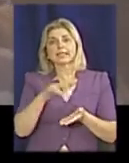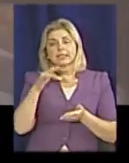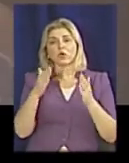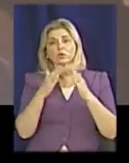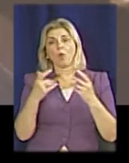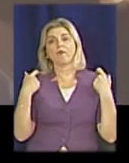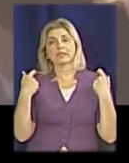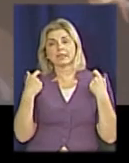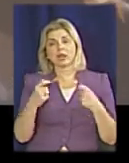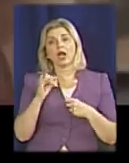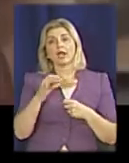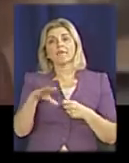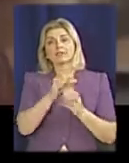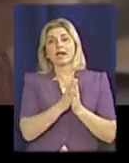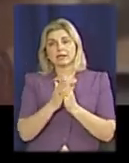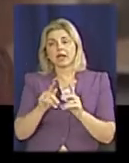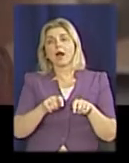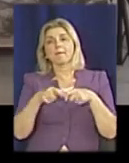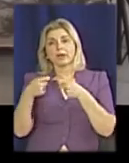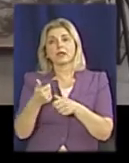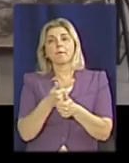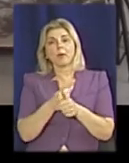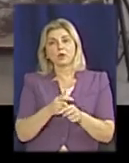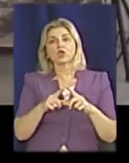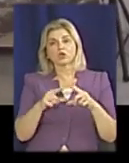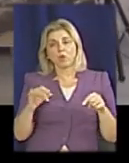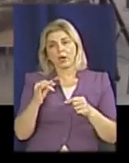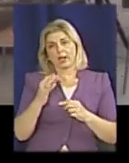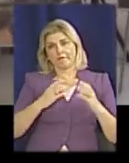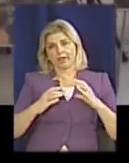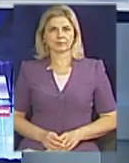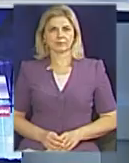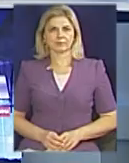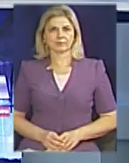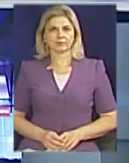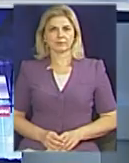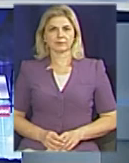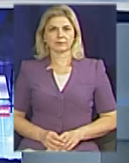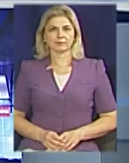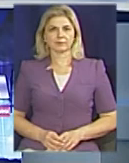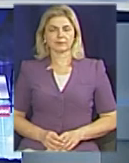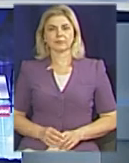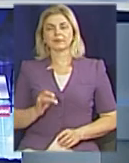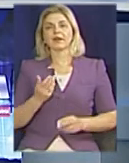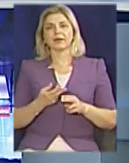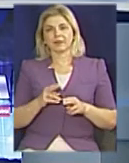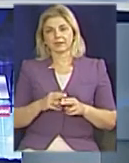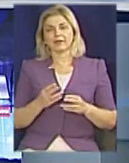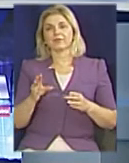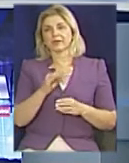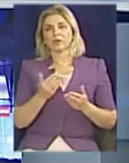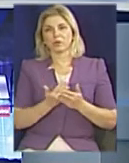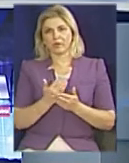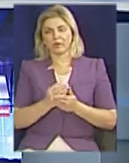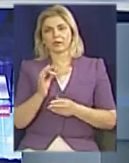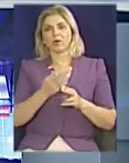офіцерів. Самі збірки планують передати до бібліотек, шкіл та вищих навчальних закладів. І на сьогодні це всі новини, про які ми